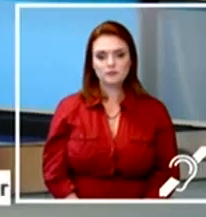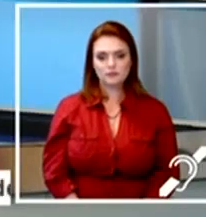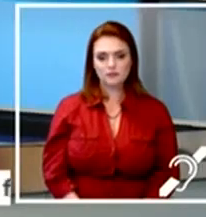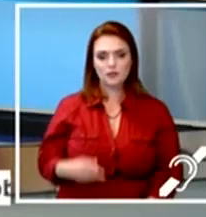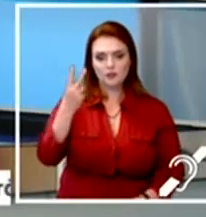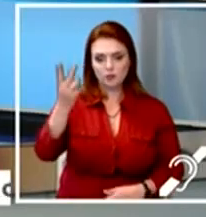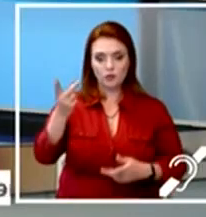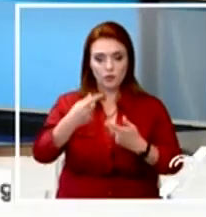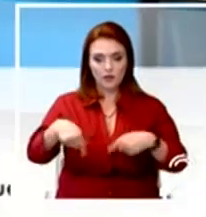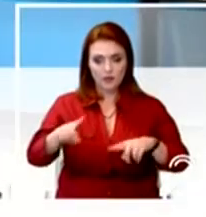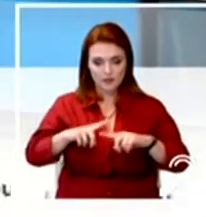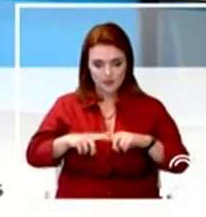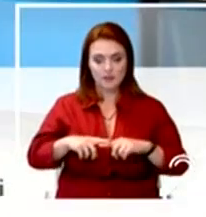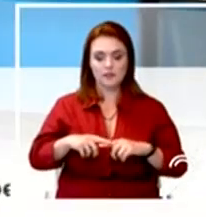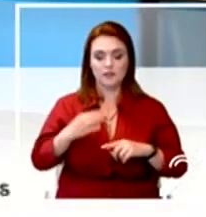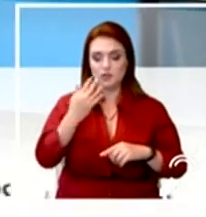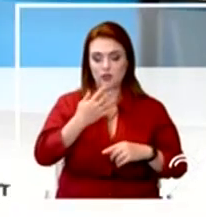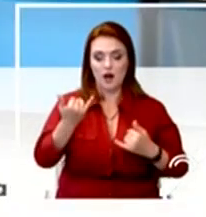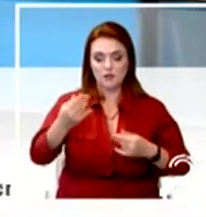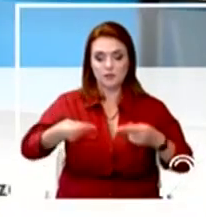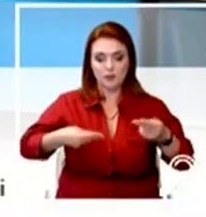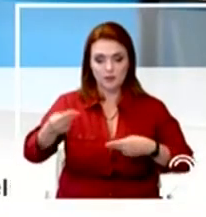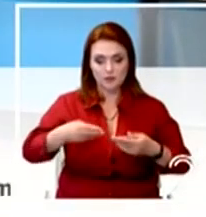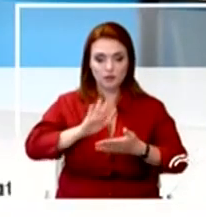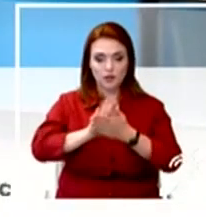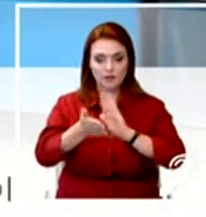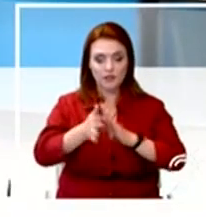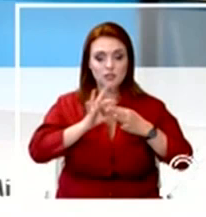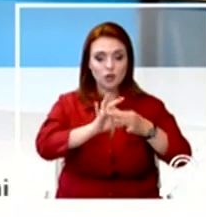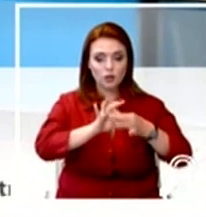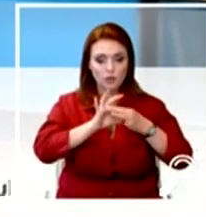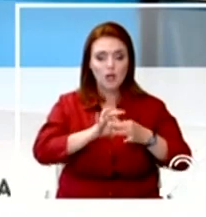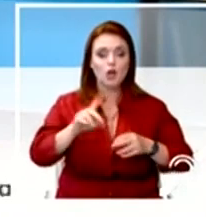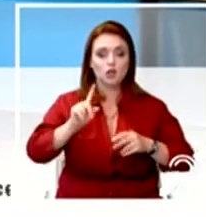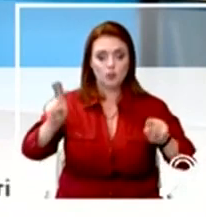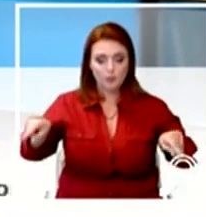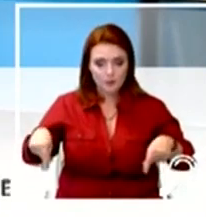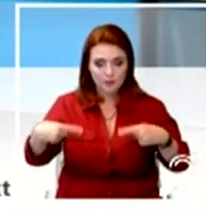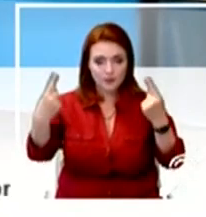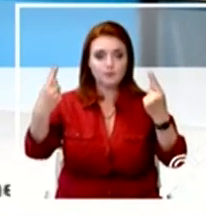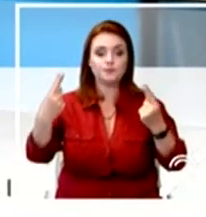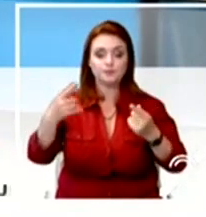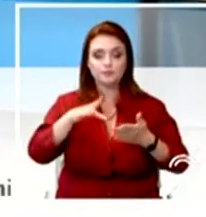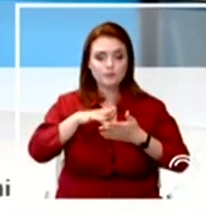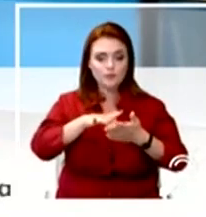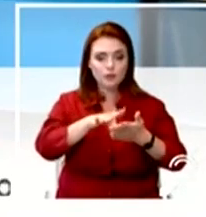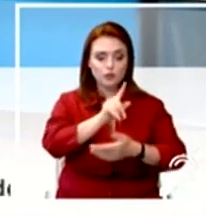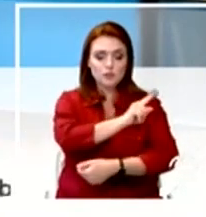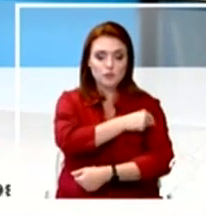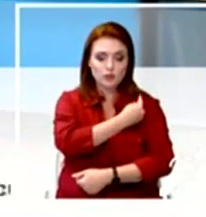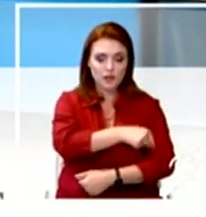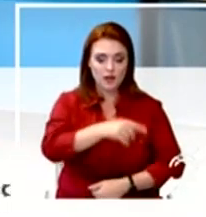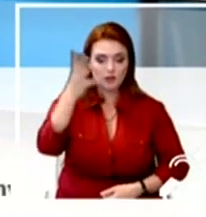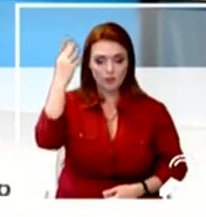Două asociații naționale au semnat astăzi un memorandum de colaborare pentru a promova turismul medical în Republica Moldova. Fertilizarea